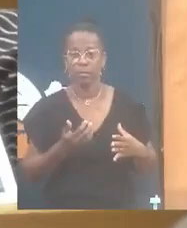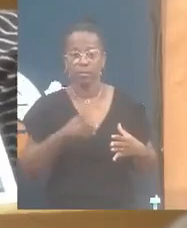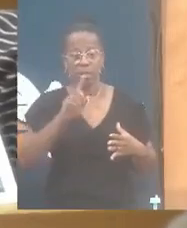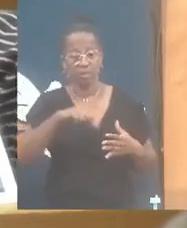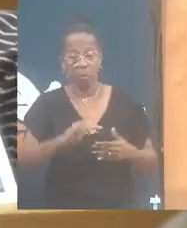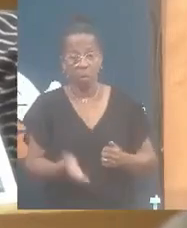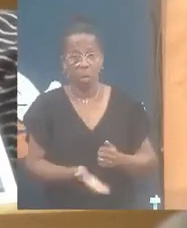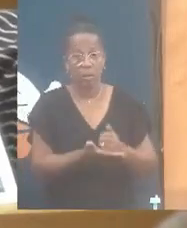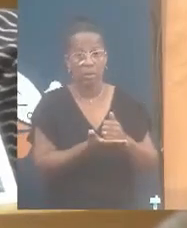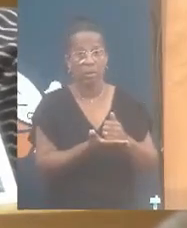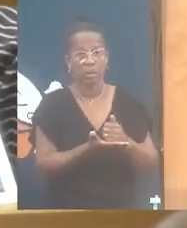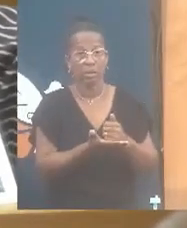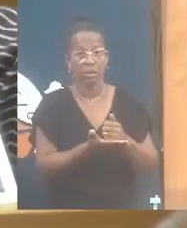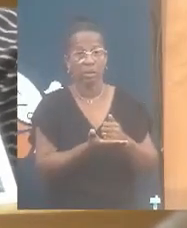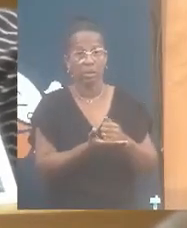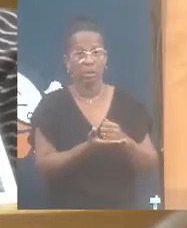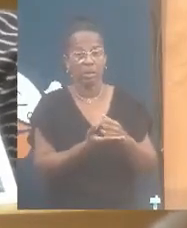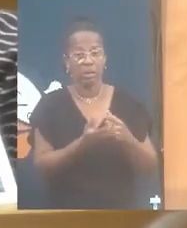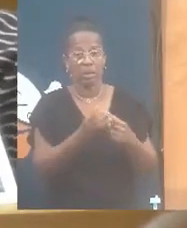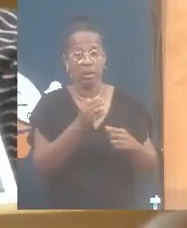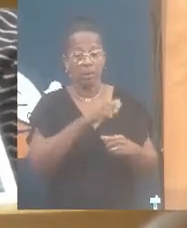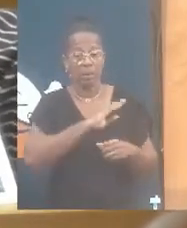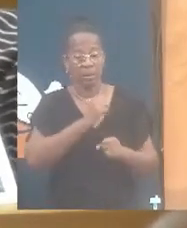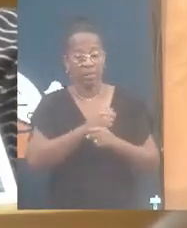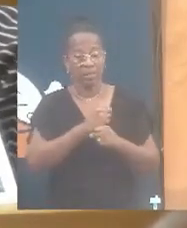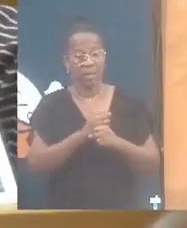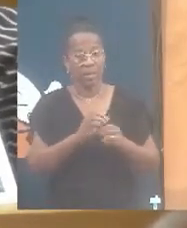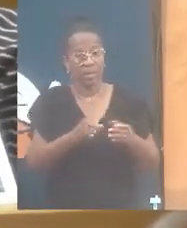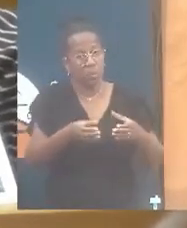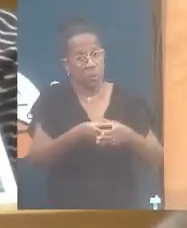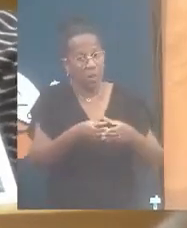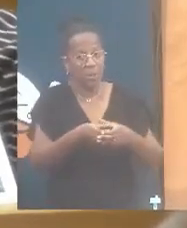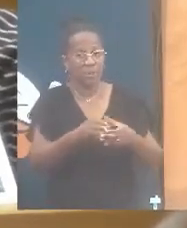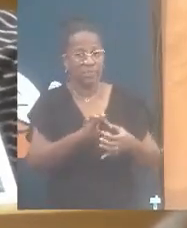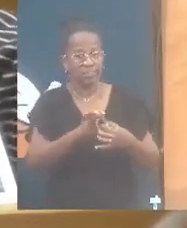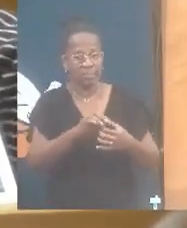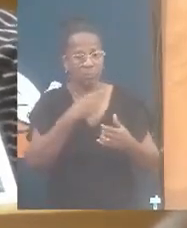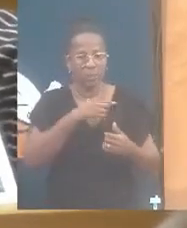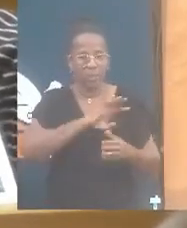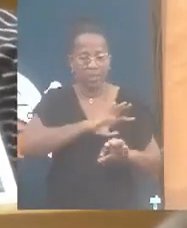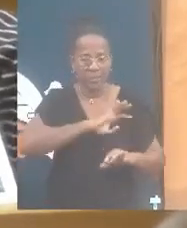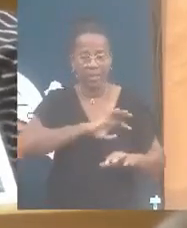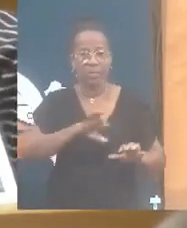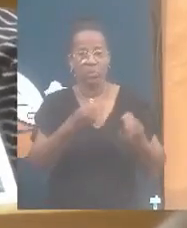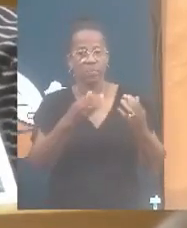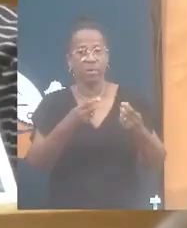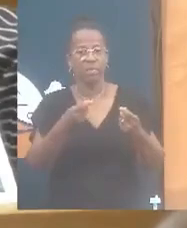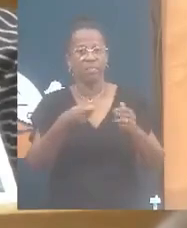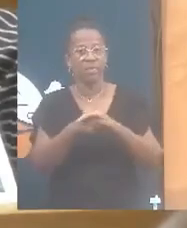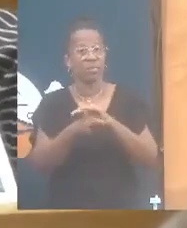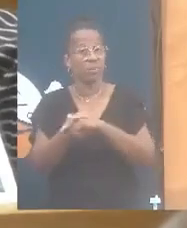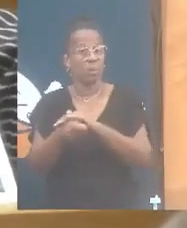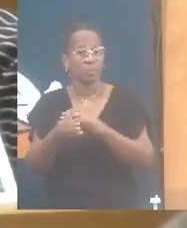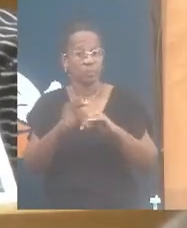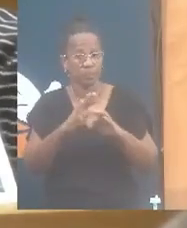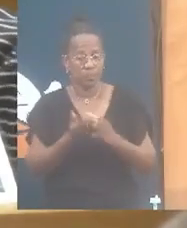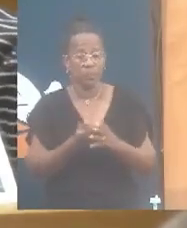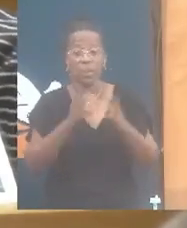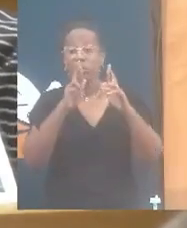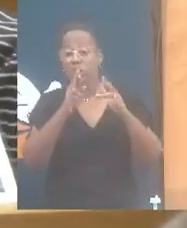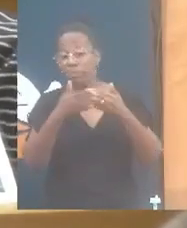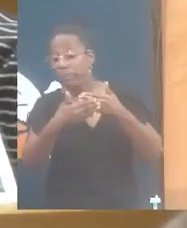aider d'un travail collaboratif, il est dit, pour aider à trouver le financement. Bon, mais j'espère qu'à terme,